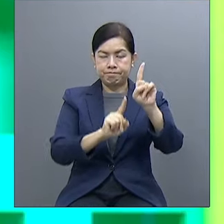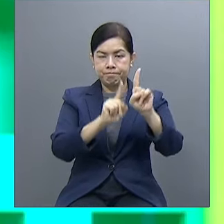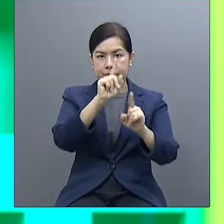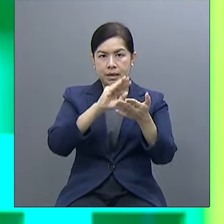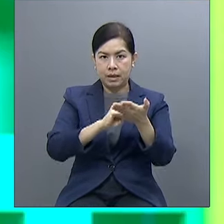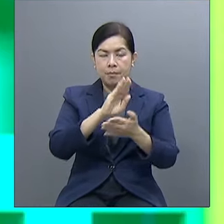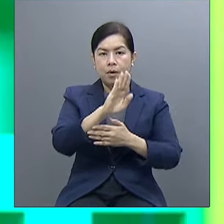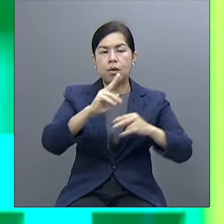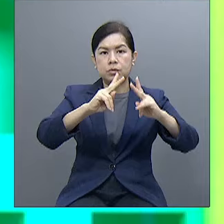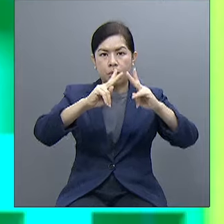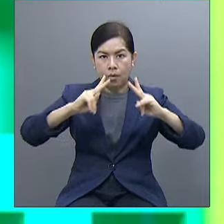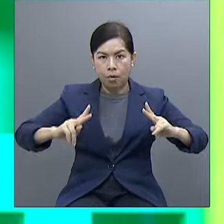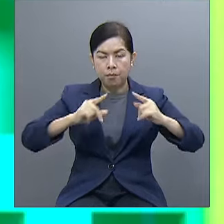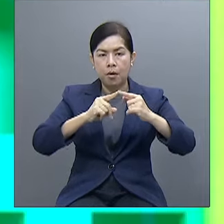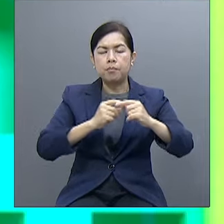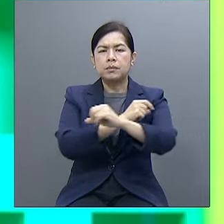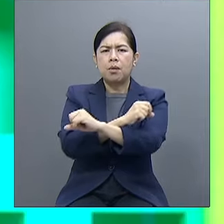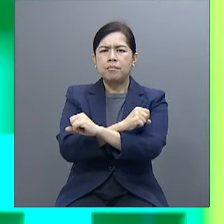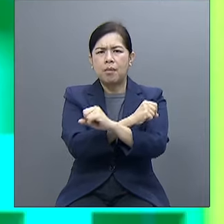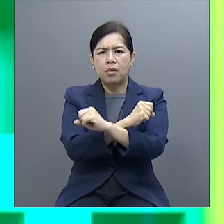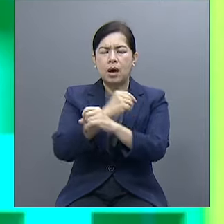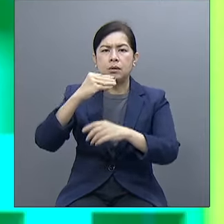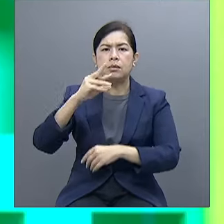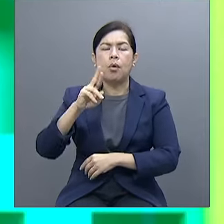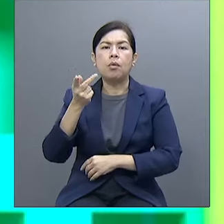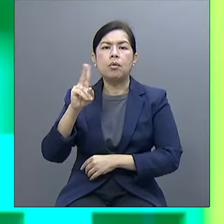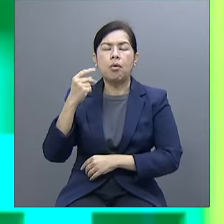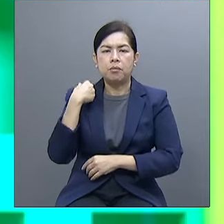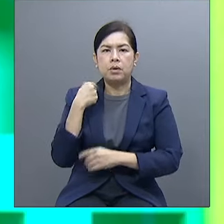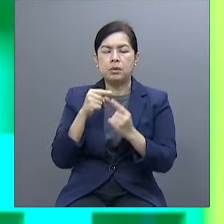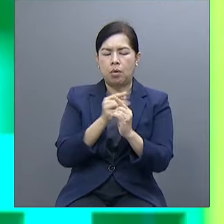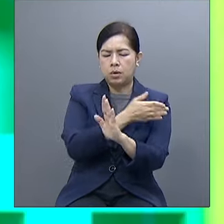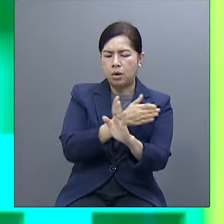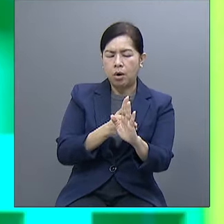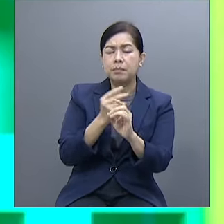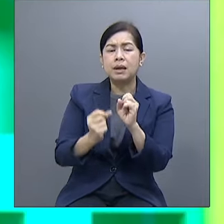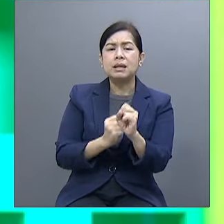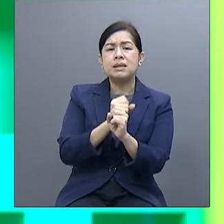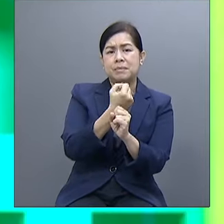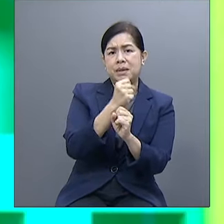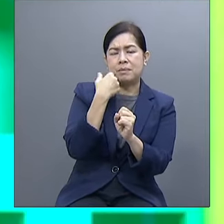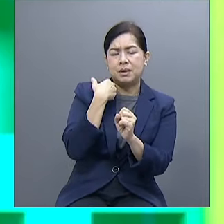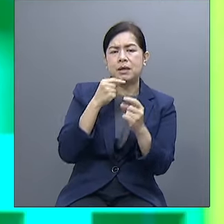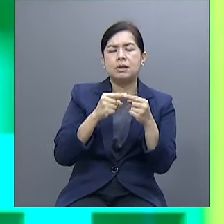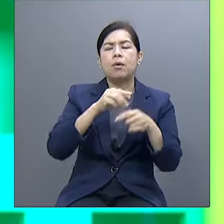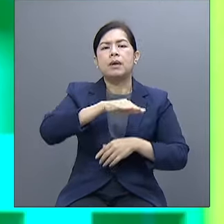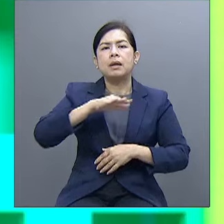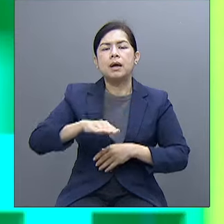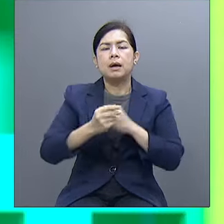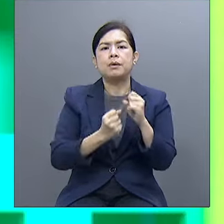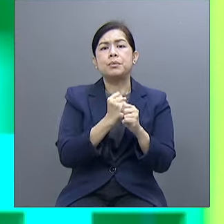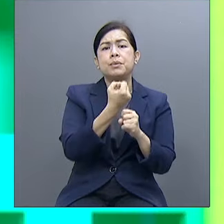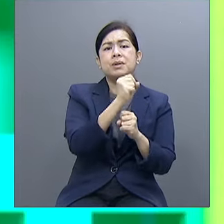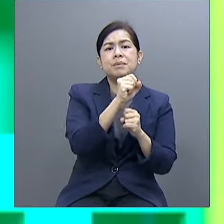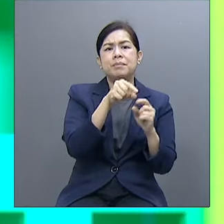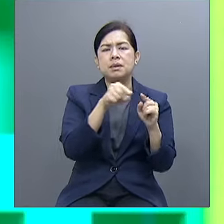ควบคุมโรคเนี่ยเขาก็ระบุว่า10ปีที่ผ่านมานะคะมีเด็กไทยค่ะอายุตั้งแต่10ถึง19ปีเสียชีวิตจากอุบัติเหตุทาง